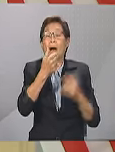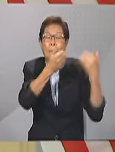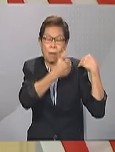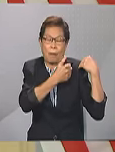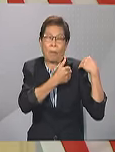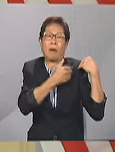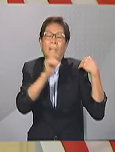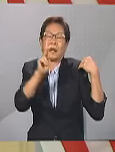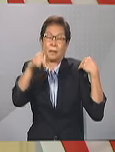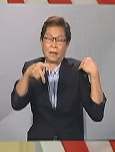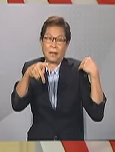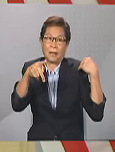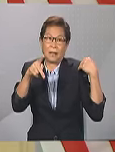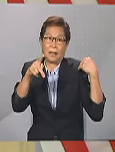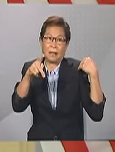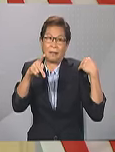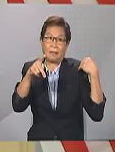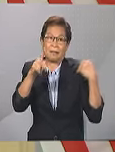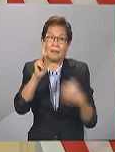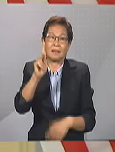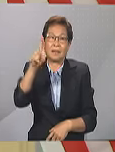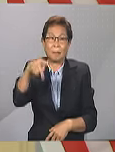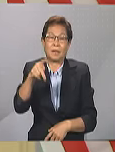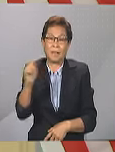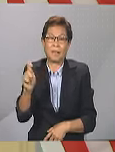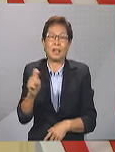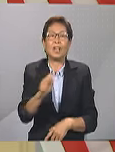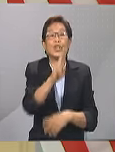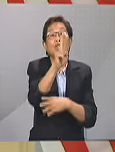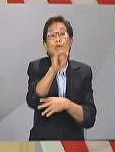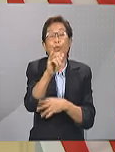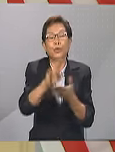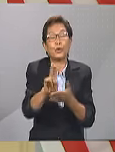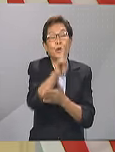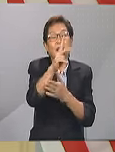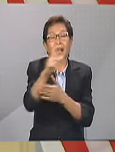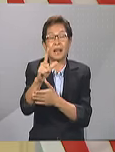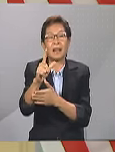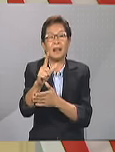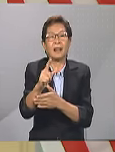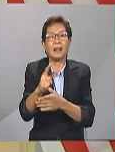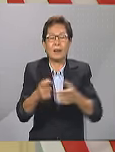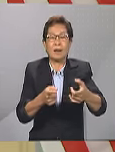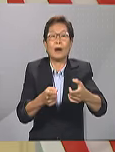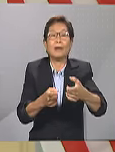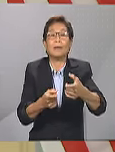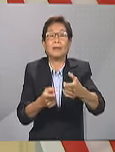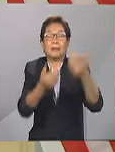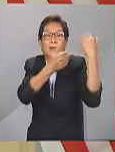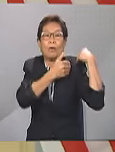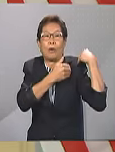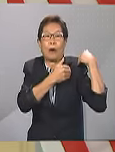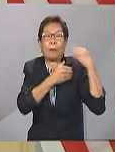sebagai contoh Yuni KL misalnya dia belajar di bawah Kementerian Hai pembangunan gopanda dan wilayah